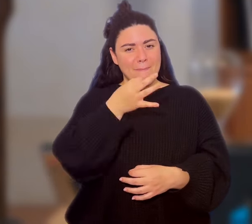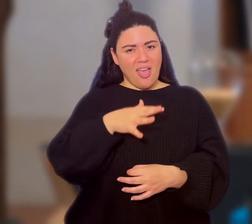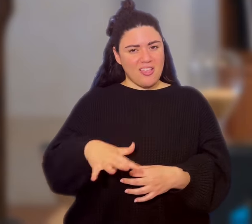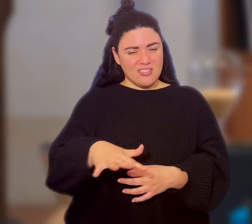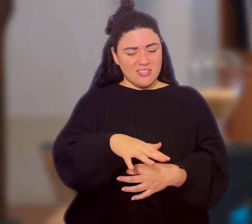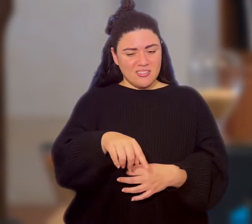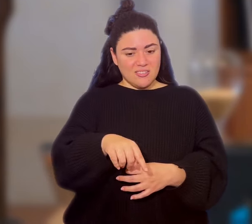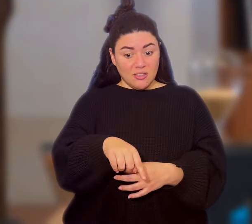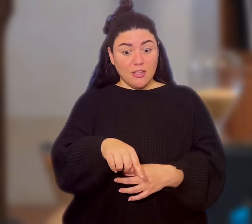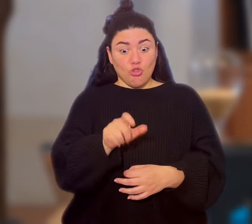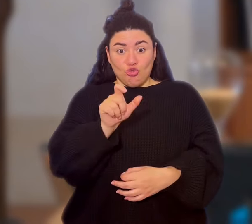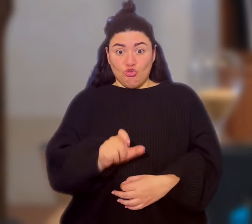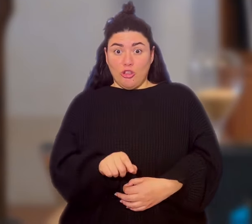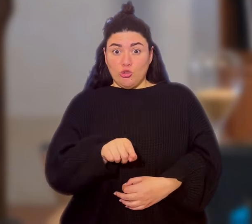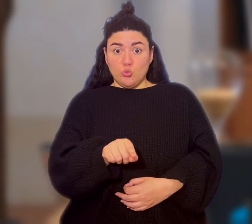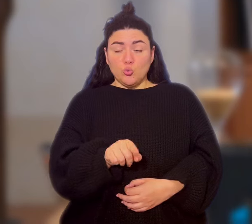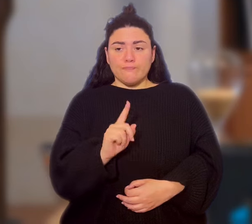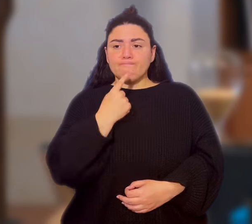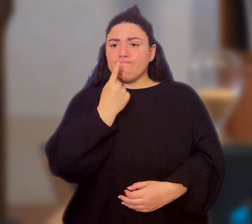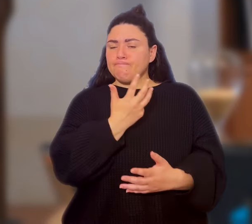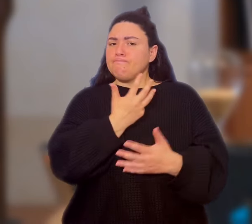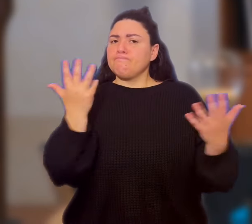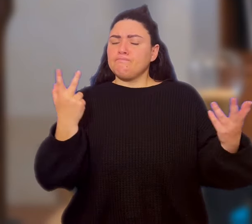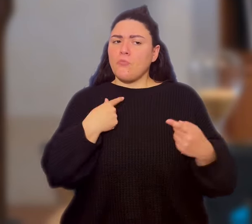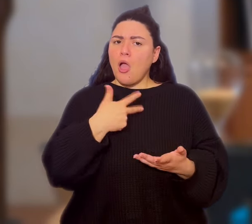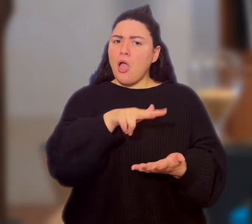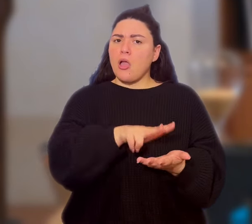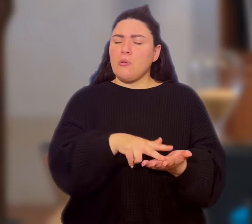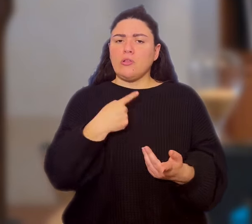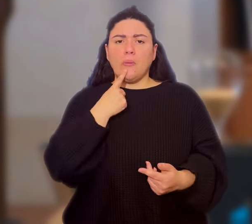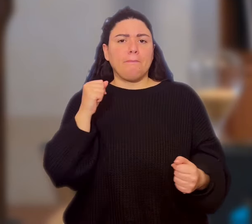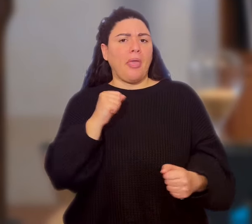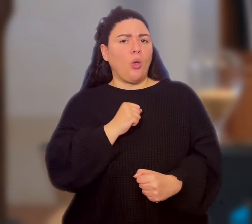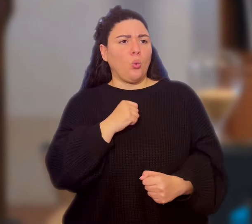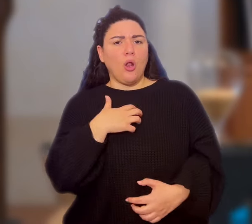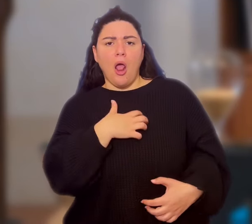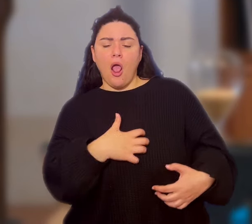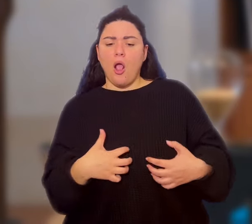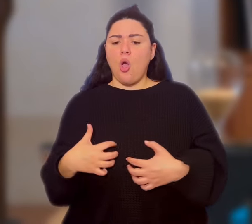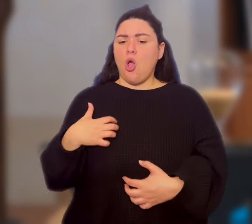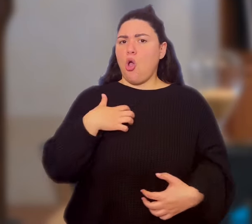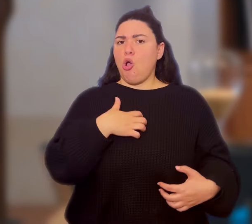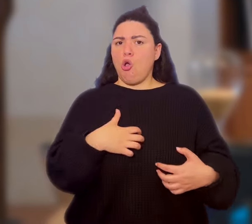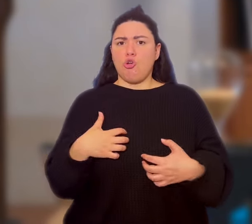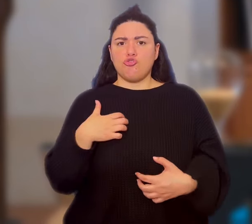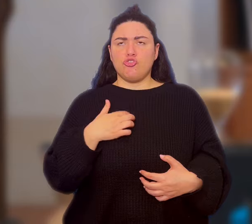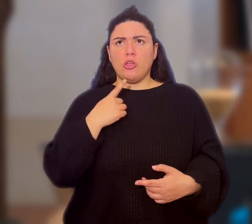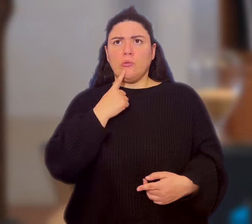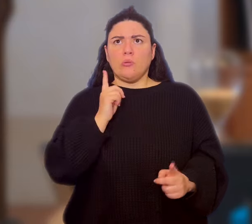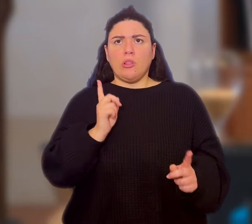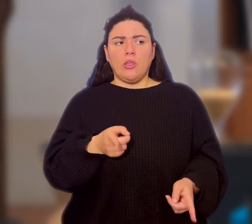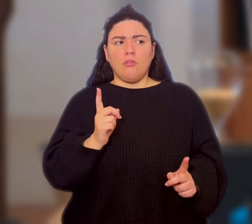avrà timore nelle evidenziare questi sentimento di paura e di angoscia che Gesù